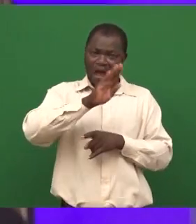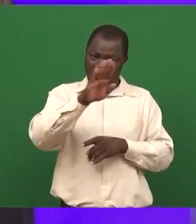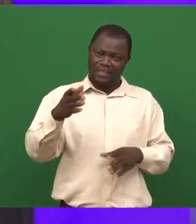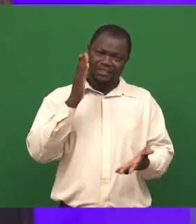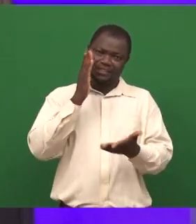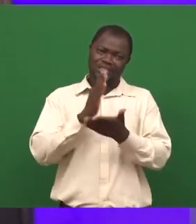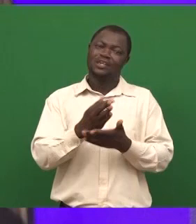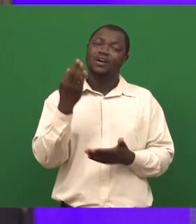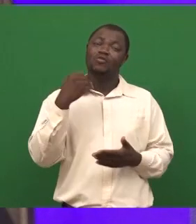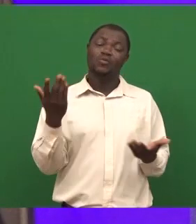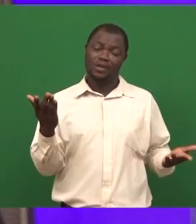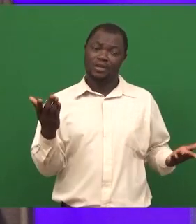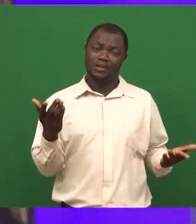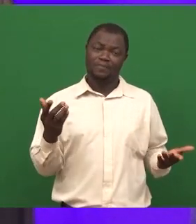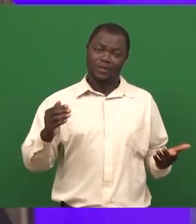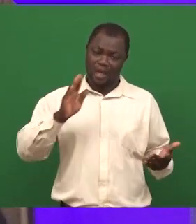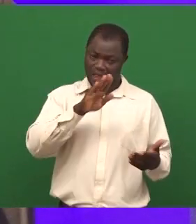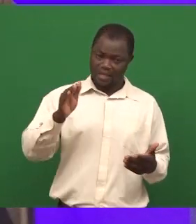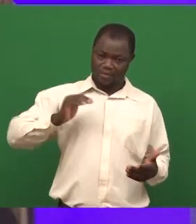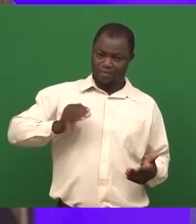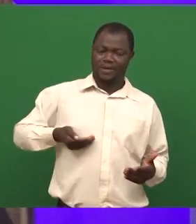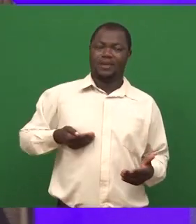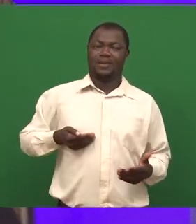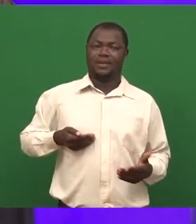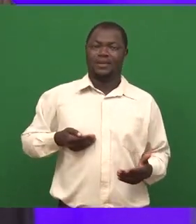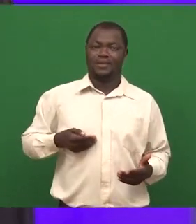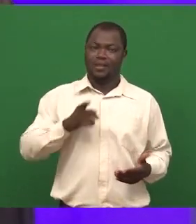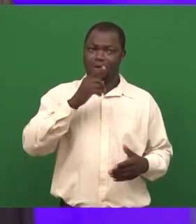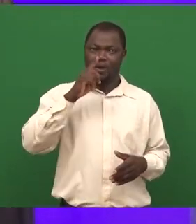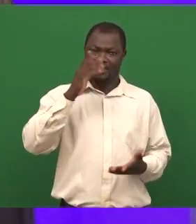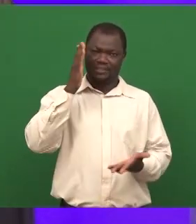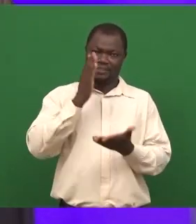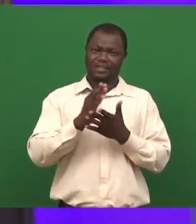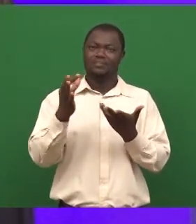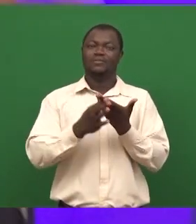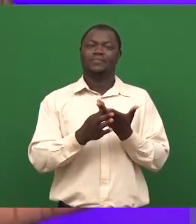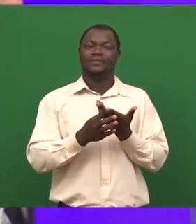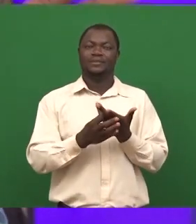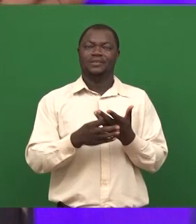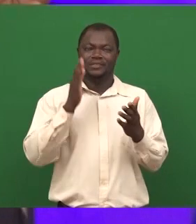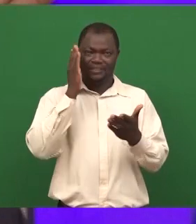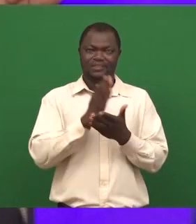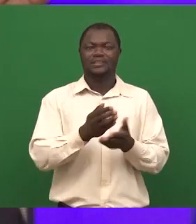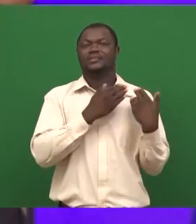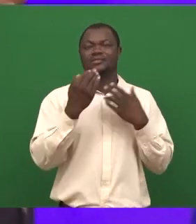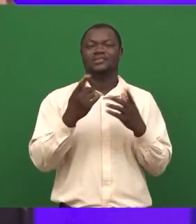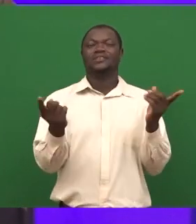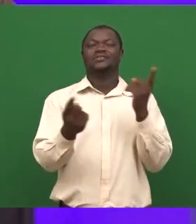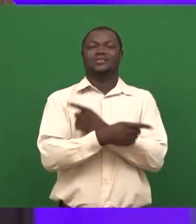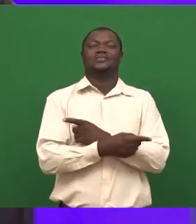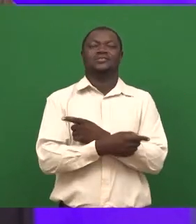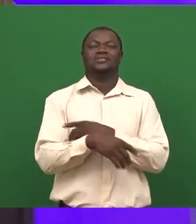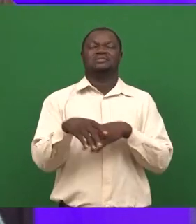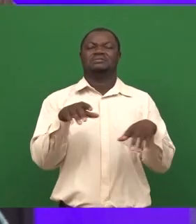pakuti vamwe madzimai tichiongorora vamusi wavaroorwa nemagezero akasiyana akabva ashanduka.